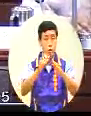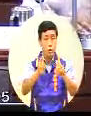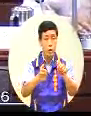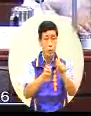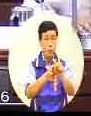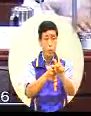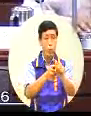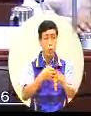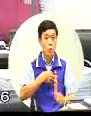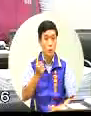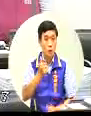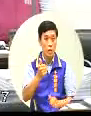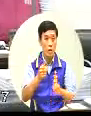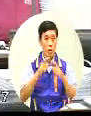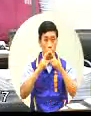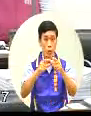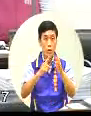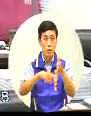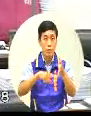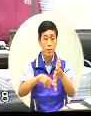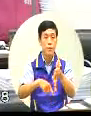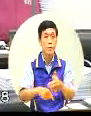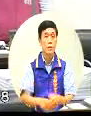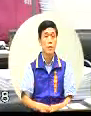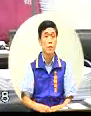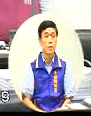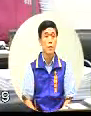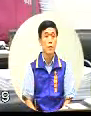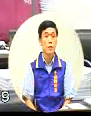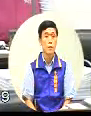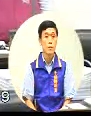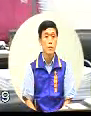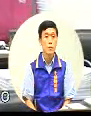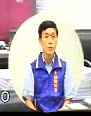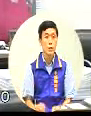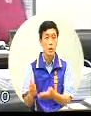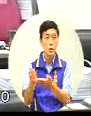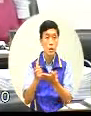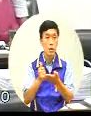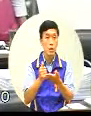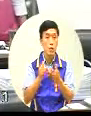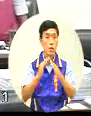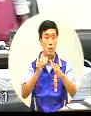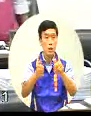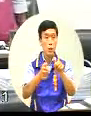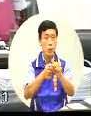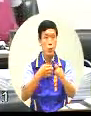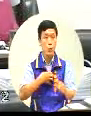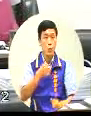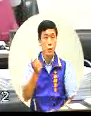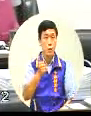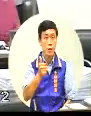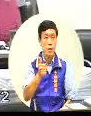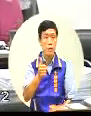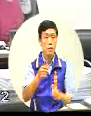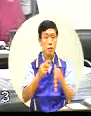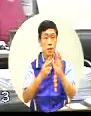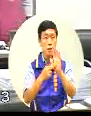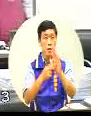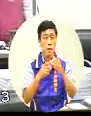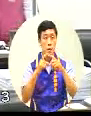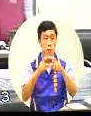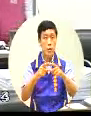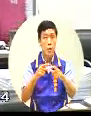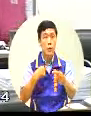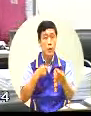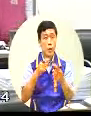两个说明， 请吴副市长说明。 好，谢谢议长，谢谢曾议员跟陈议员。首先我